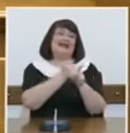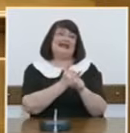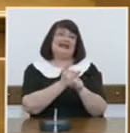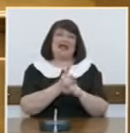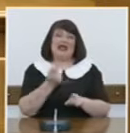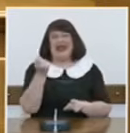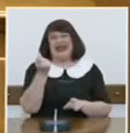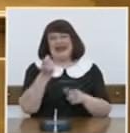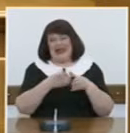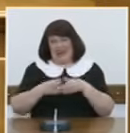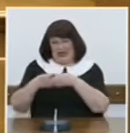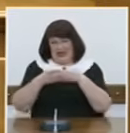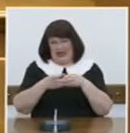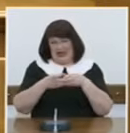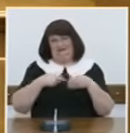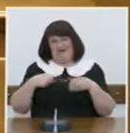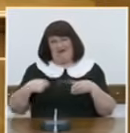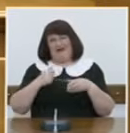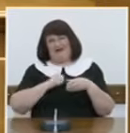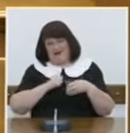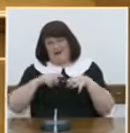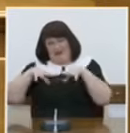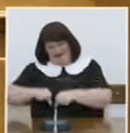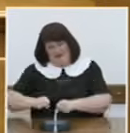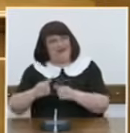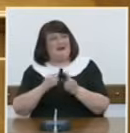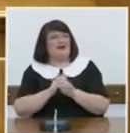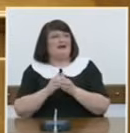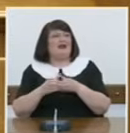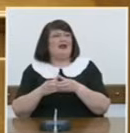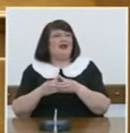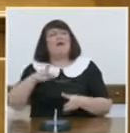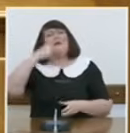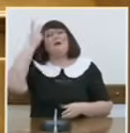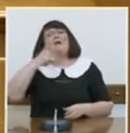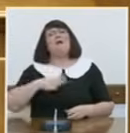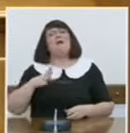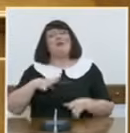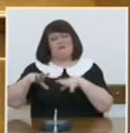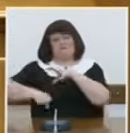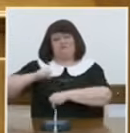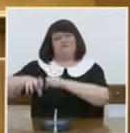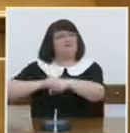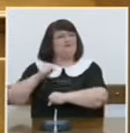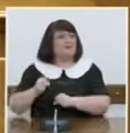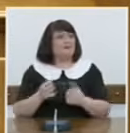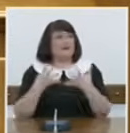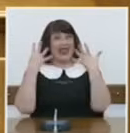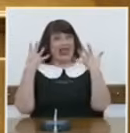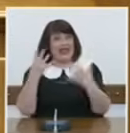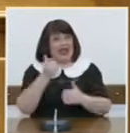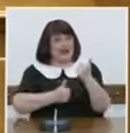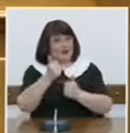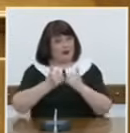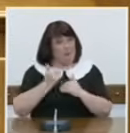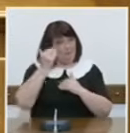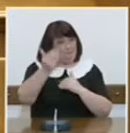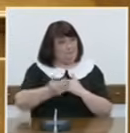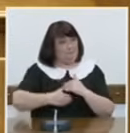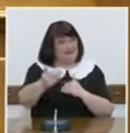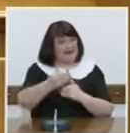οι οποίοι πραγματικά κάνουν ό,τι θέλουν στην Ελλάδα. Μετά τις 9 Ιουνίου θα κοπεί ο αέρας